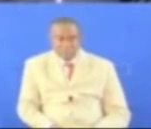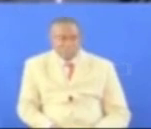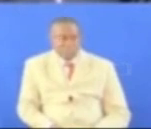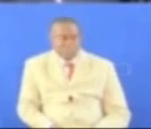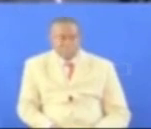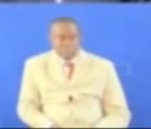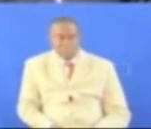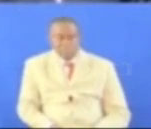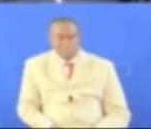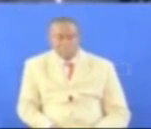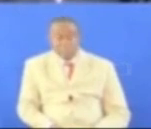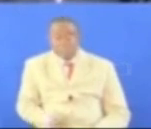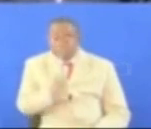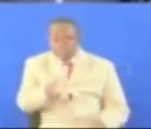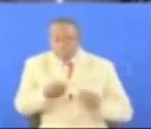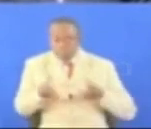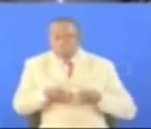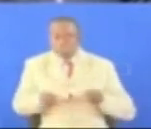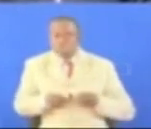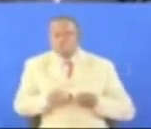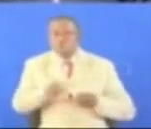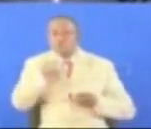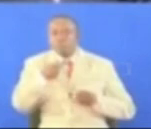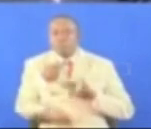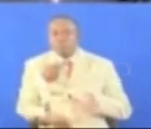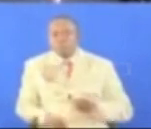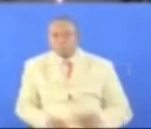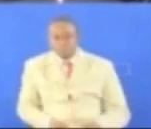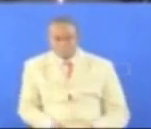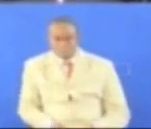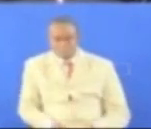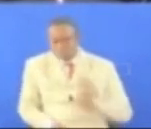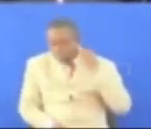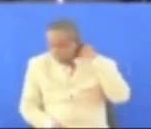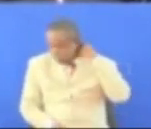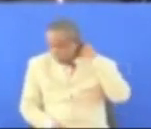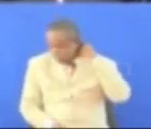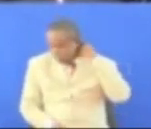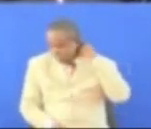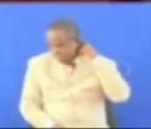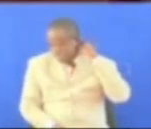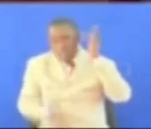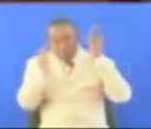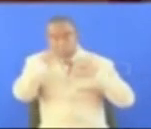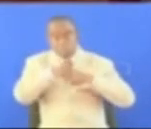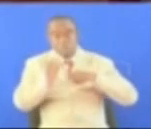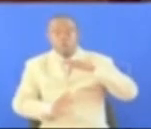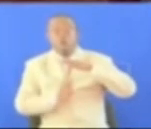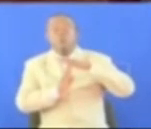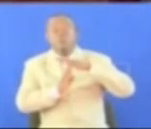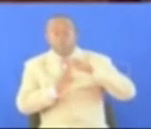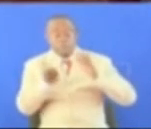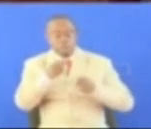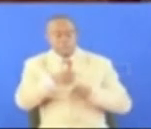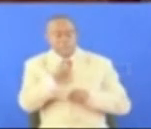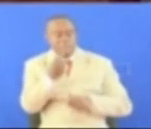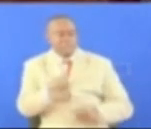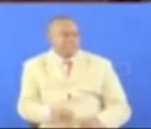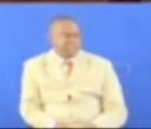Ambayo ni original tumepewa bure, tumeshindwa kushughulikia. Mheshimiwa Jessica Msambata wangu, muda wako umeisha, dakika moja